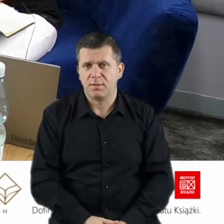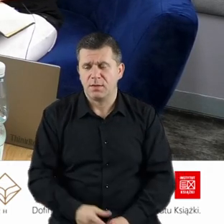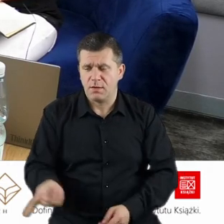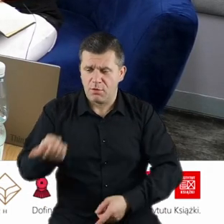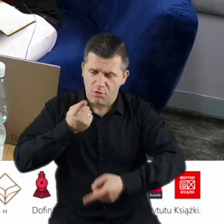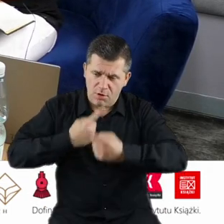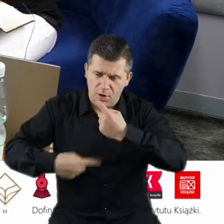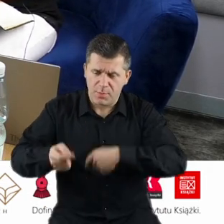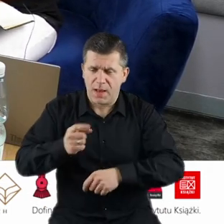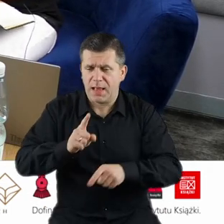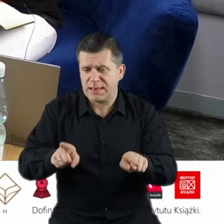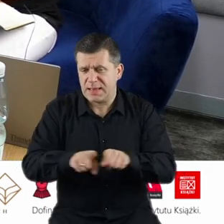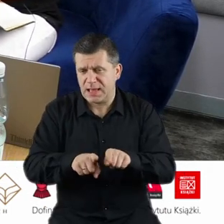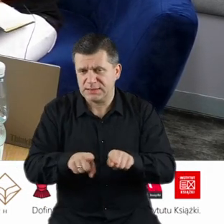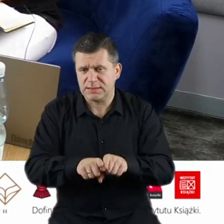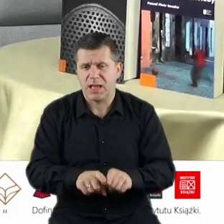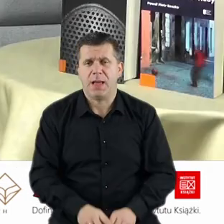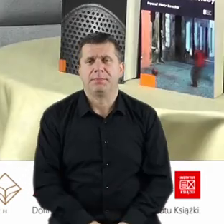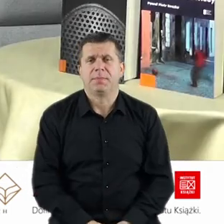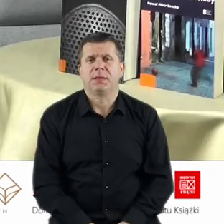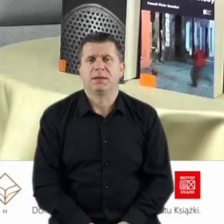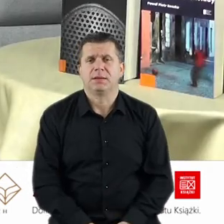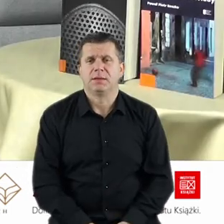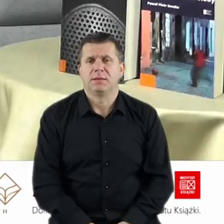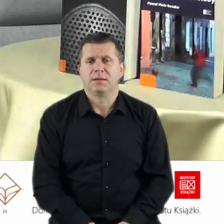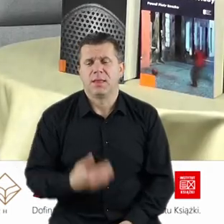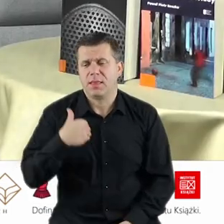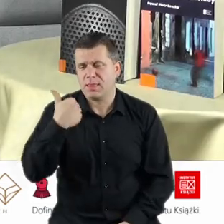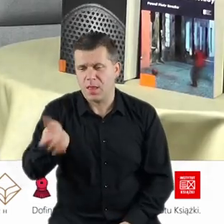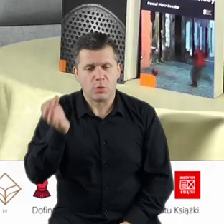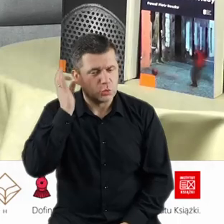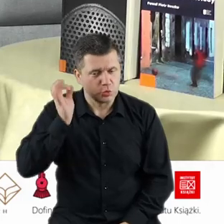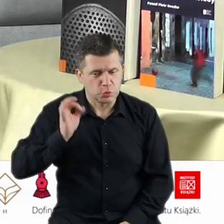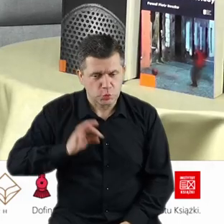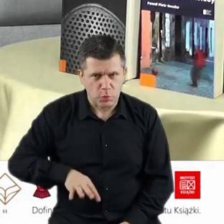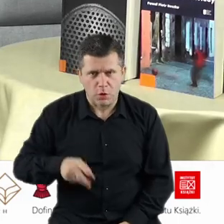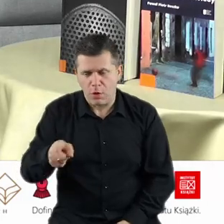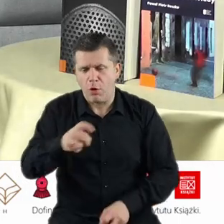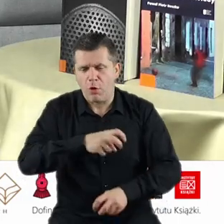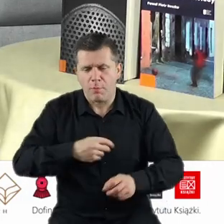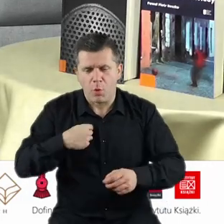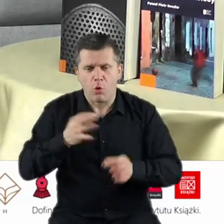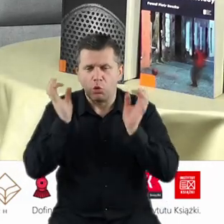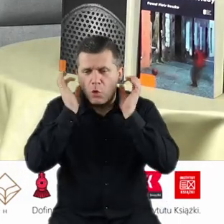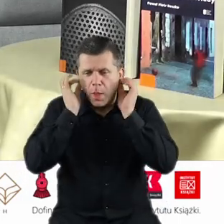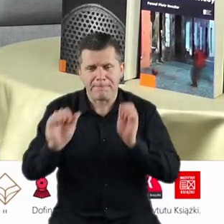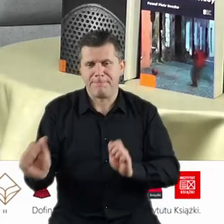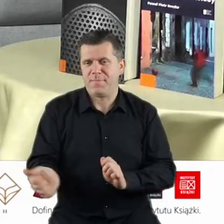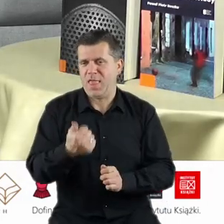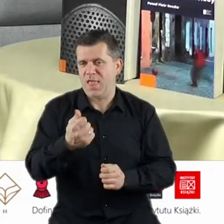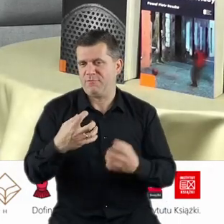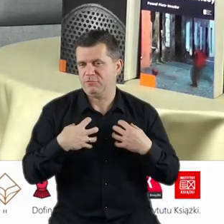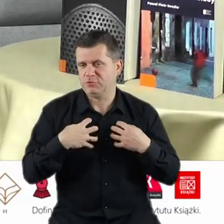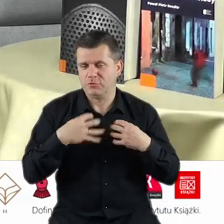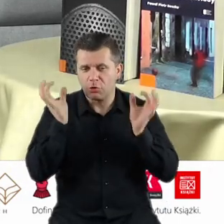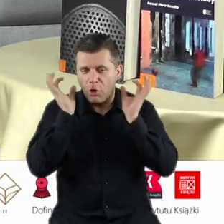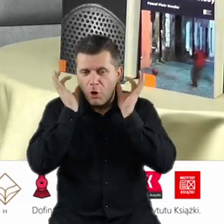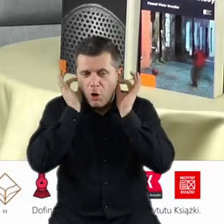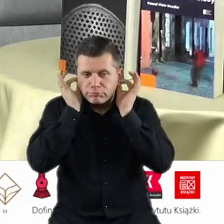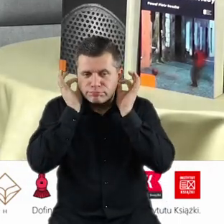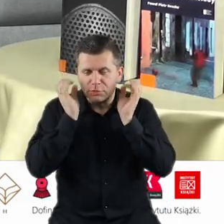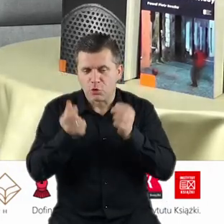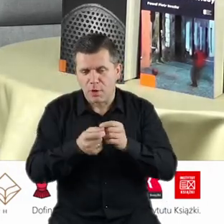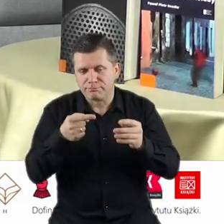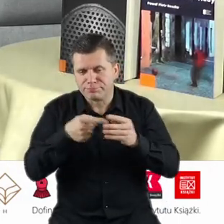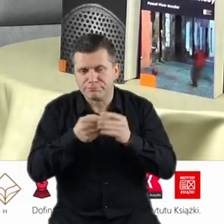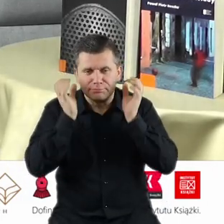sobie wyobrazić, opowiadała mi pani z radością, ten sam. I też dała go córce, i córka po prostu chodziła w tych kolczykach. To były jej pierwsze kolczyki w życiu,